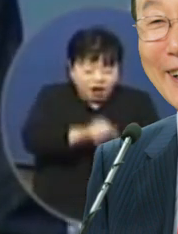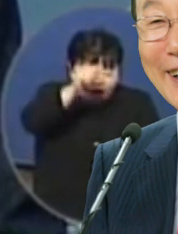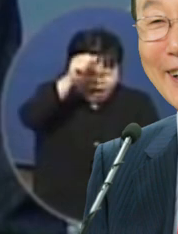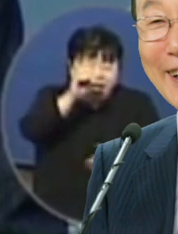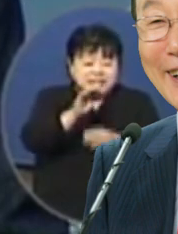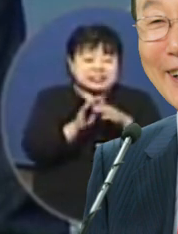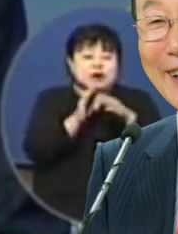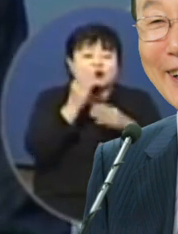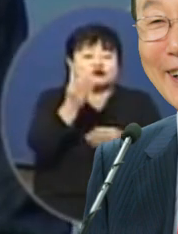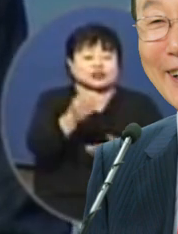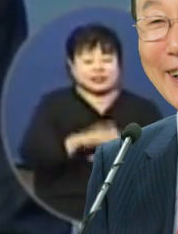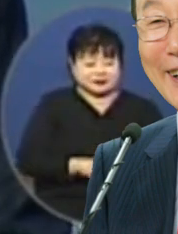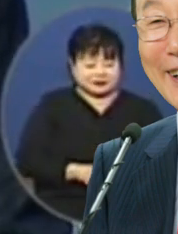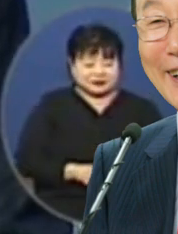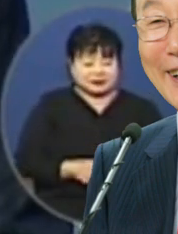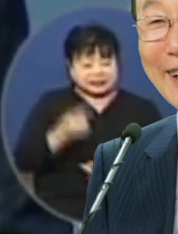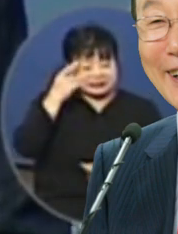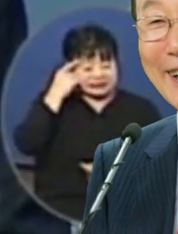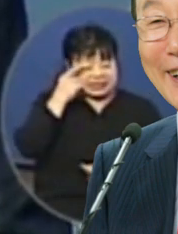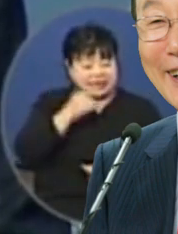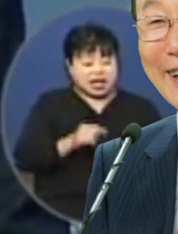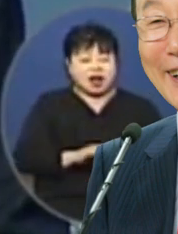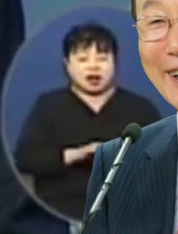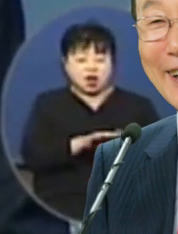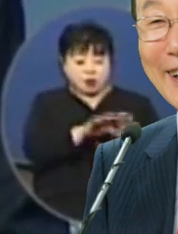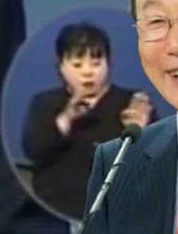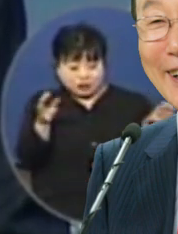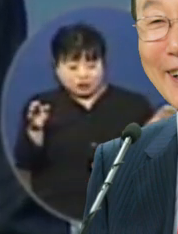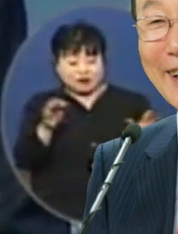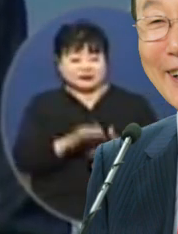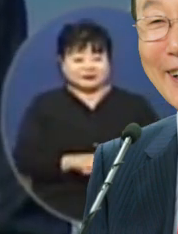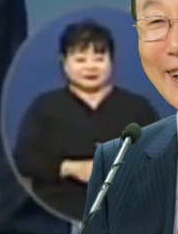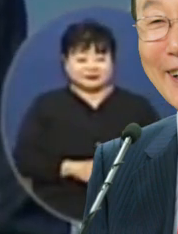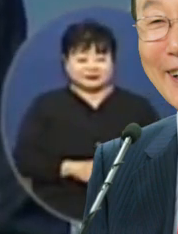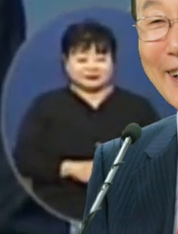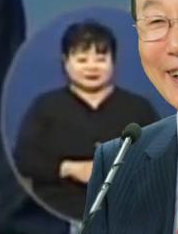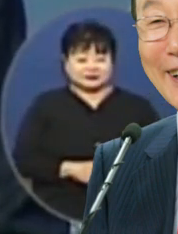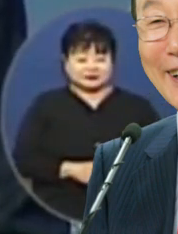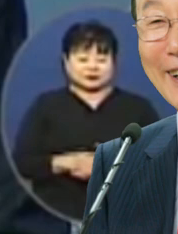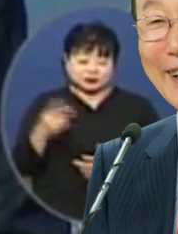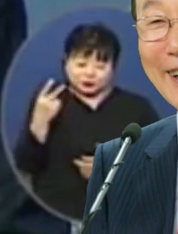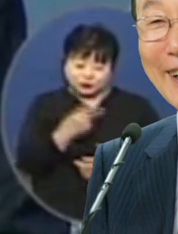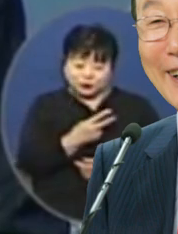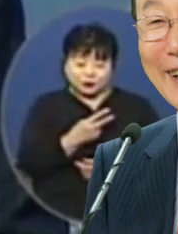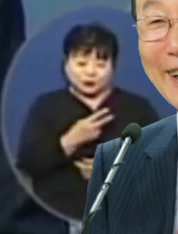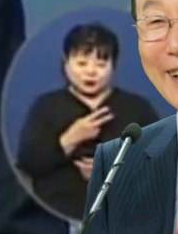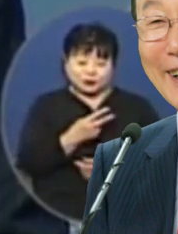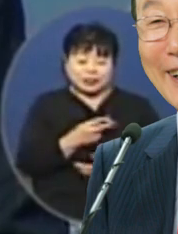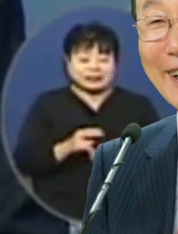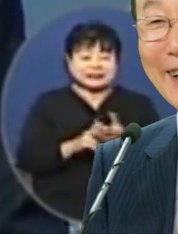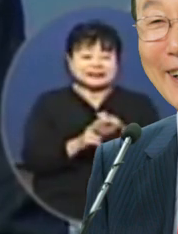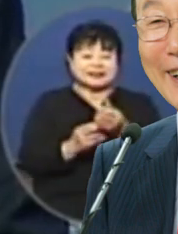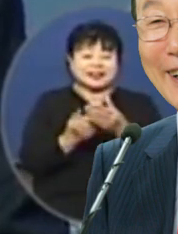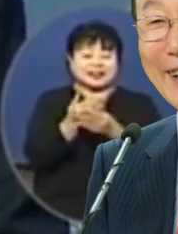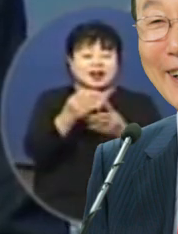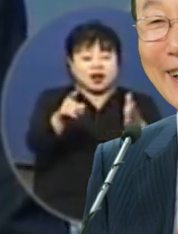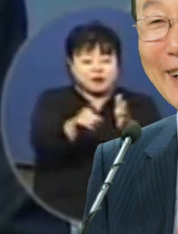내가 채우려는 것은 상상력을 펼치라는 것입니다. 그리고